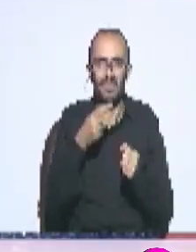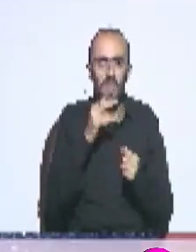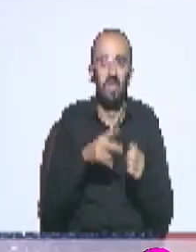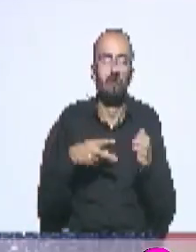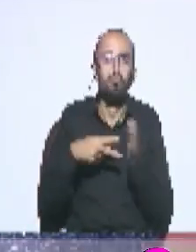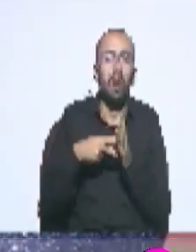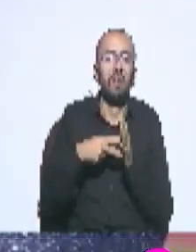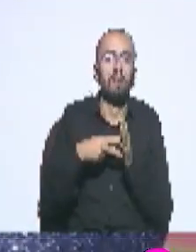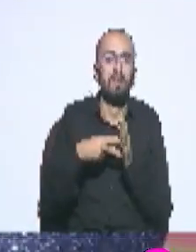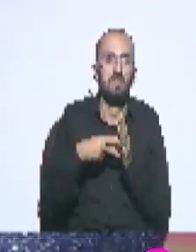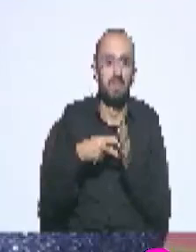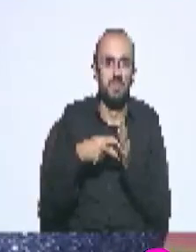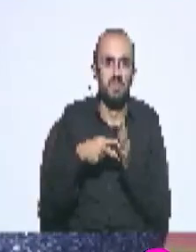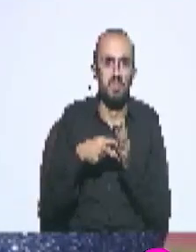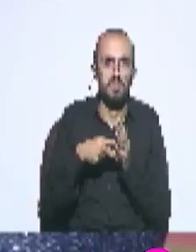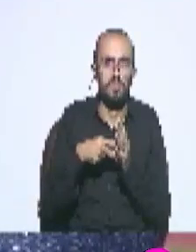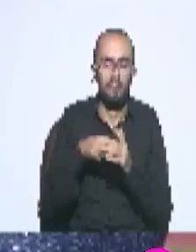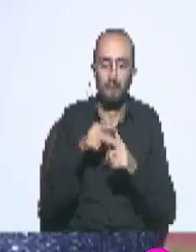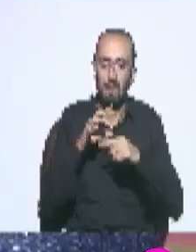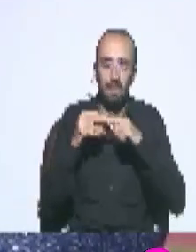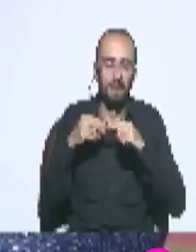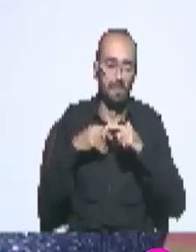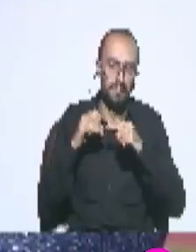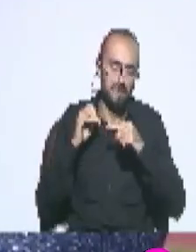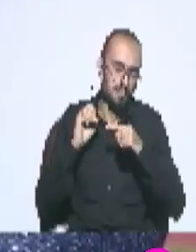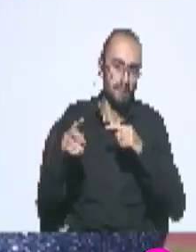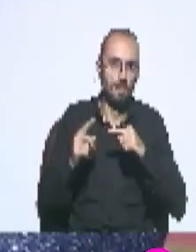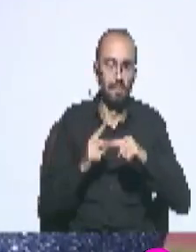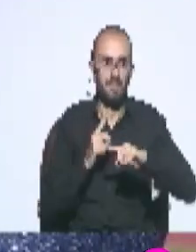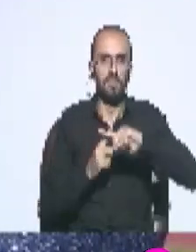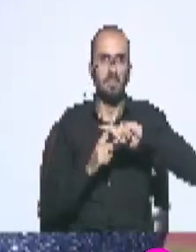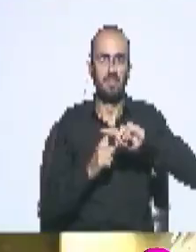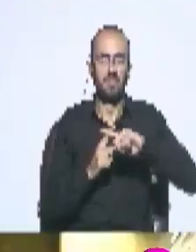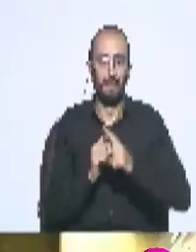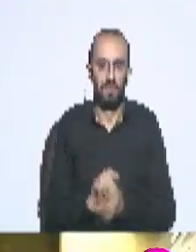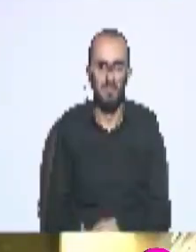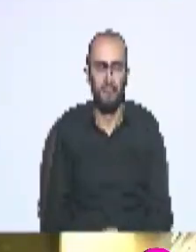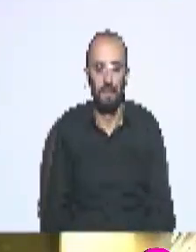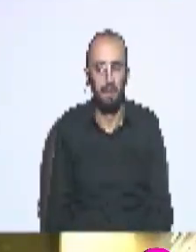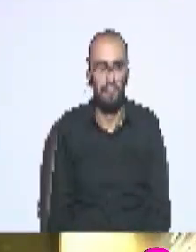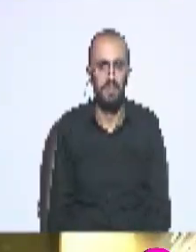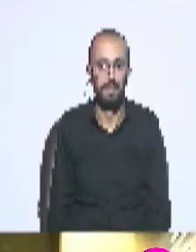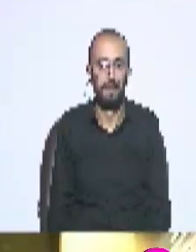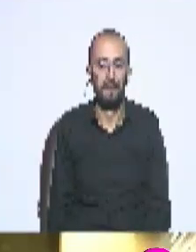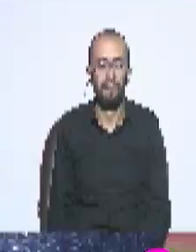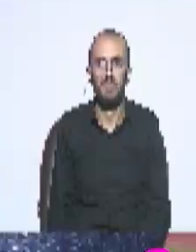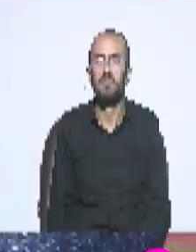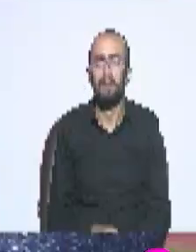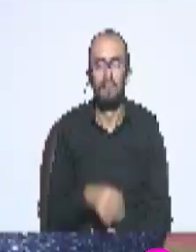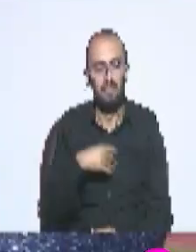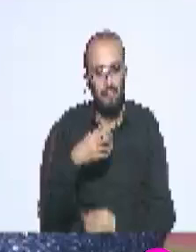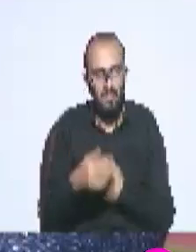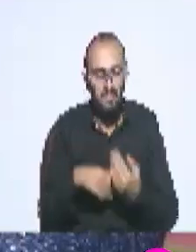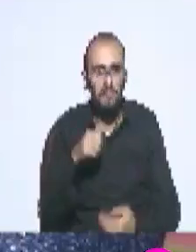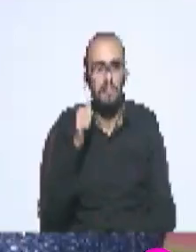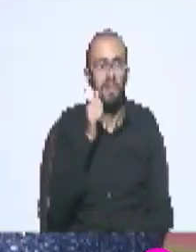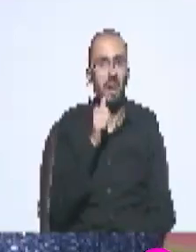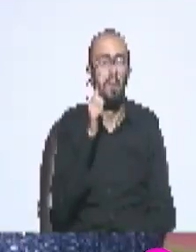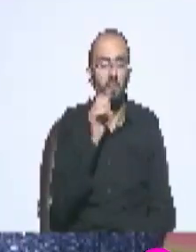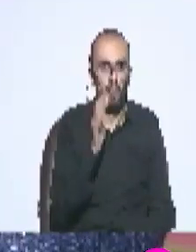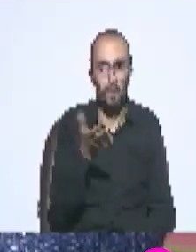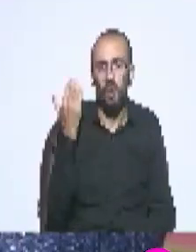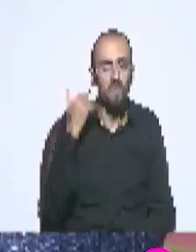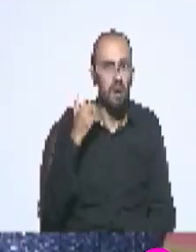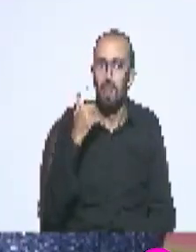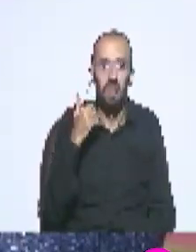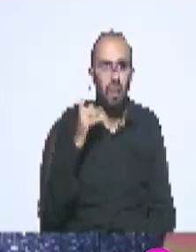الناس بالقرب ده وهي هترجع للست اللي احنا قلناها قبل دي على طول فهب طول الوقت قادر ابقى بستحمل ده قبل كده ما كنتش